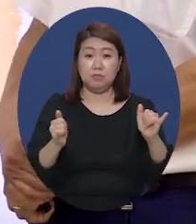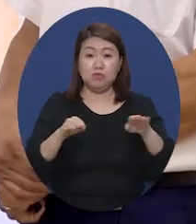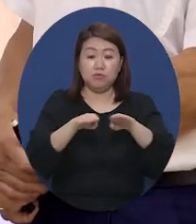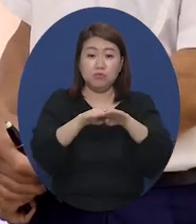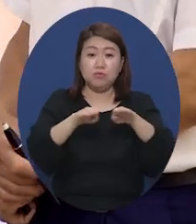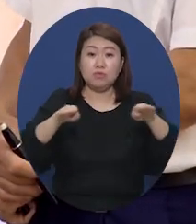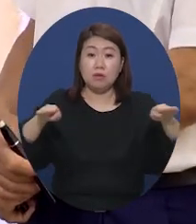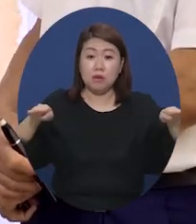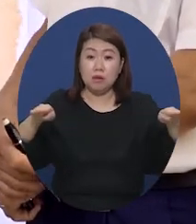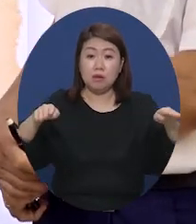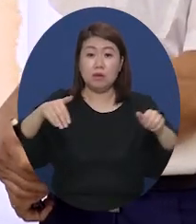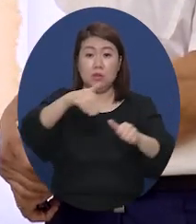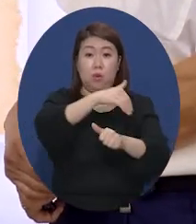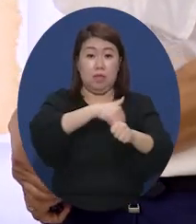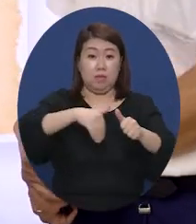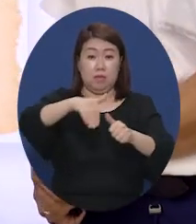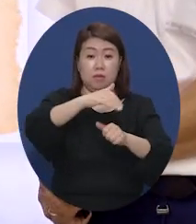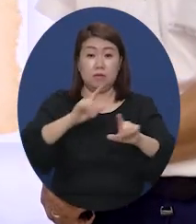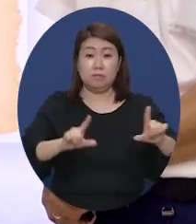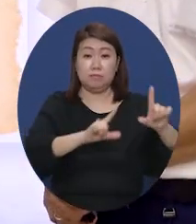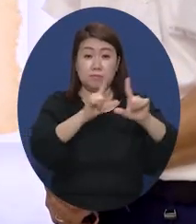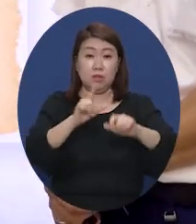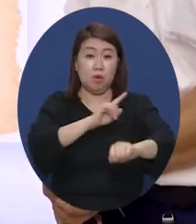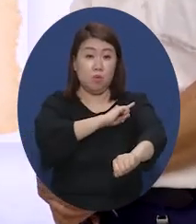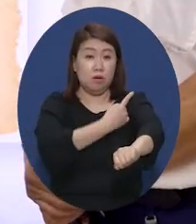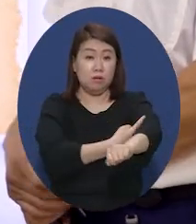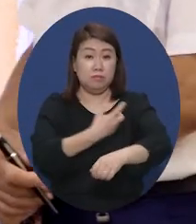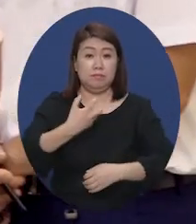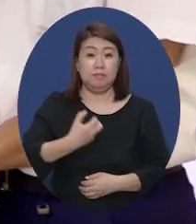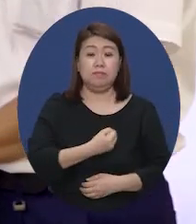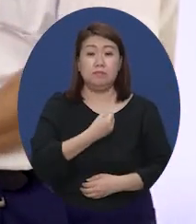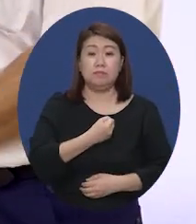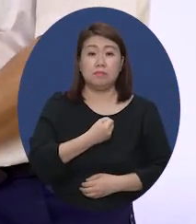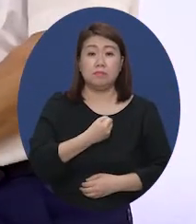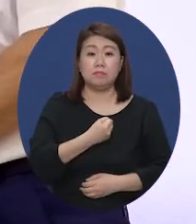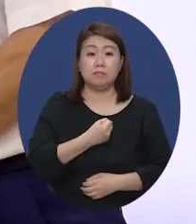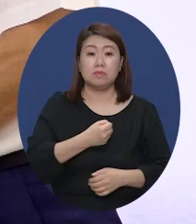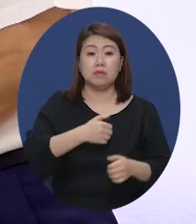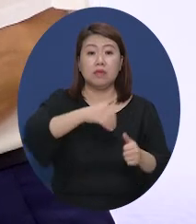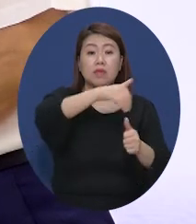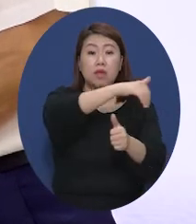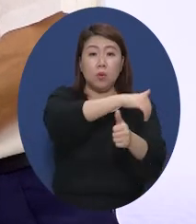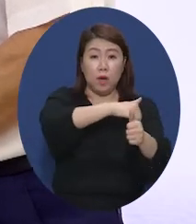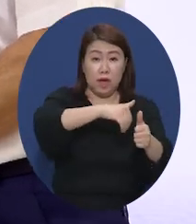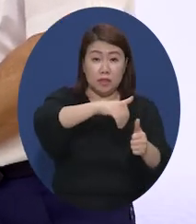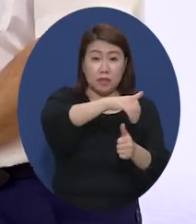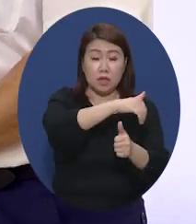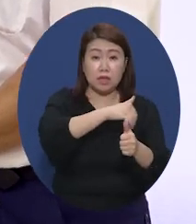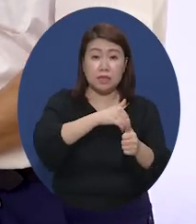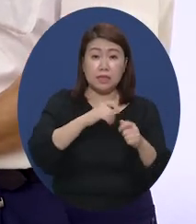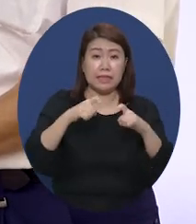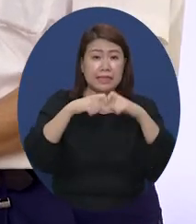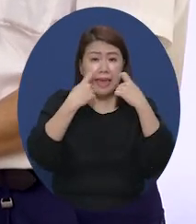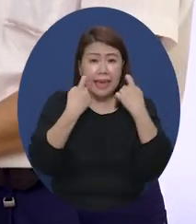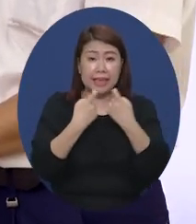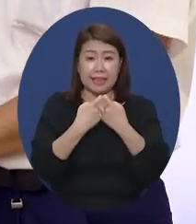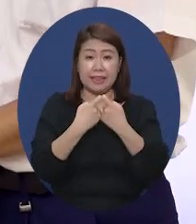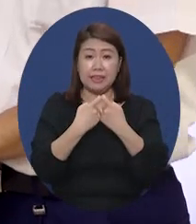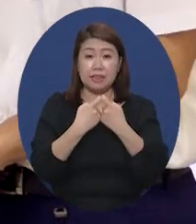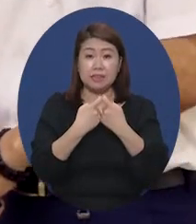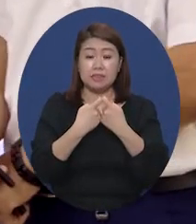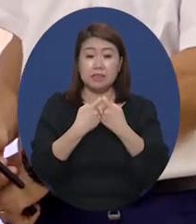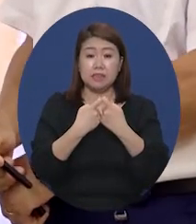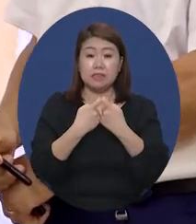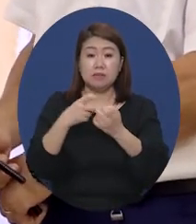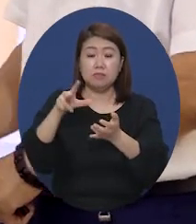생태적으로 균형을 이룬 환경의 권리를 갖는다. 환경 보세요. 환경은 어떤 특정 개인